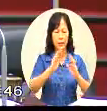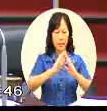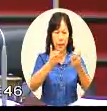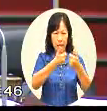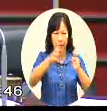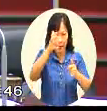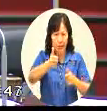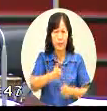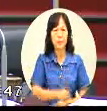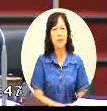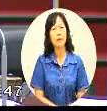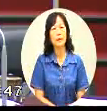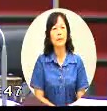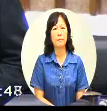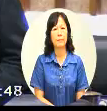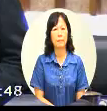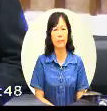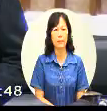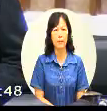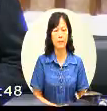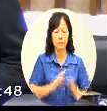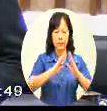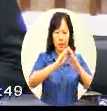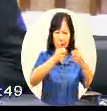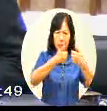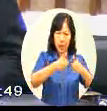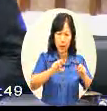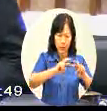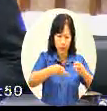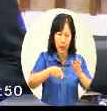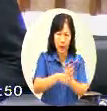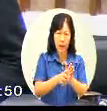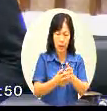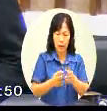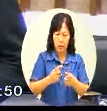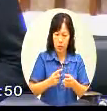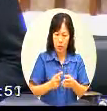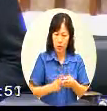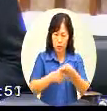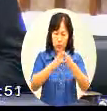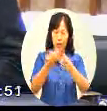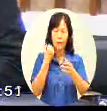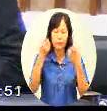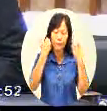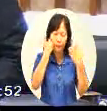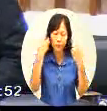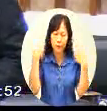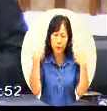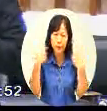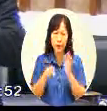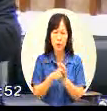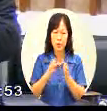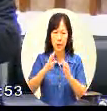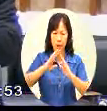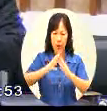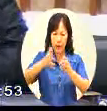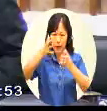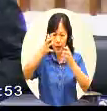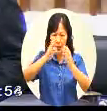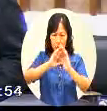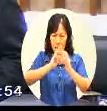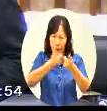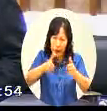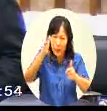因为议会的改革主要的领航员是康议长，所以这一方面由康议长来讲